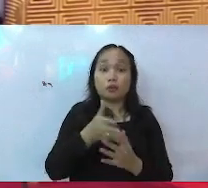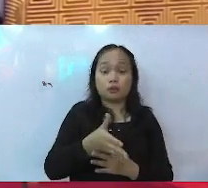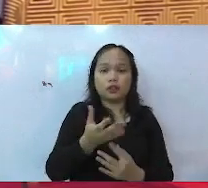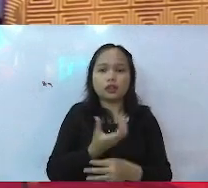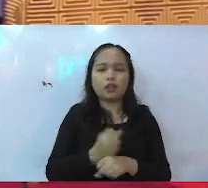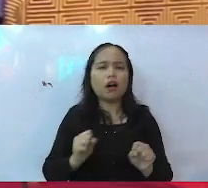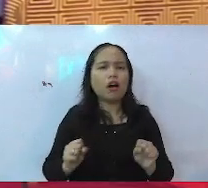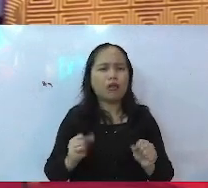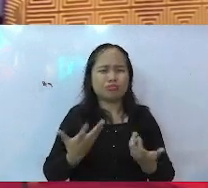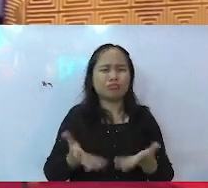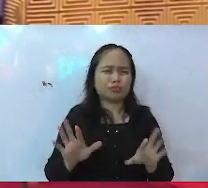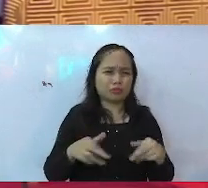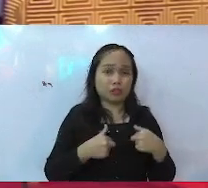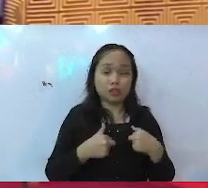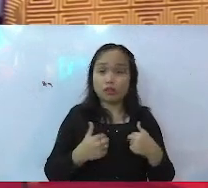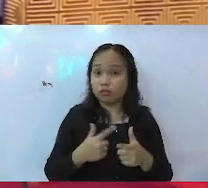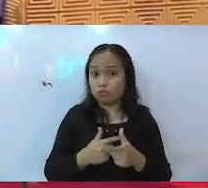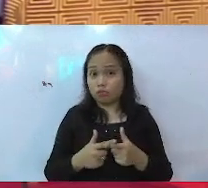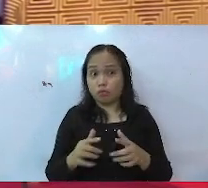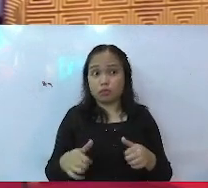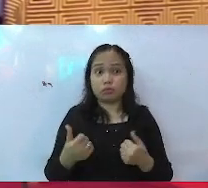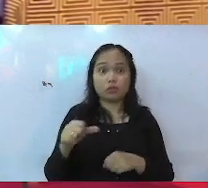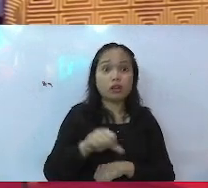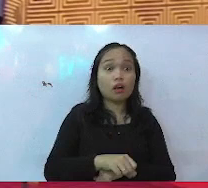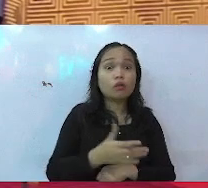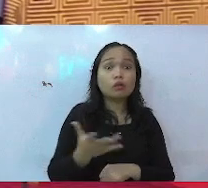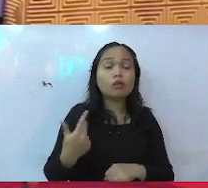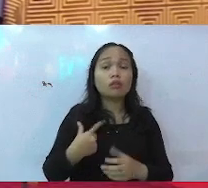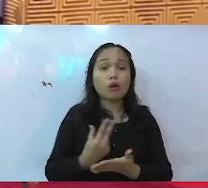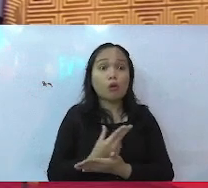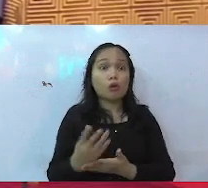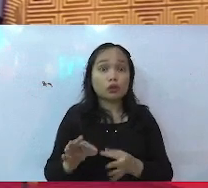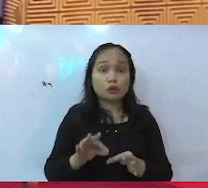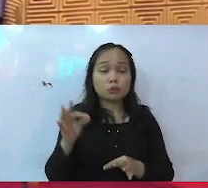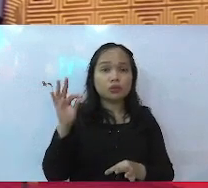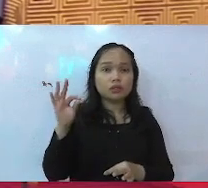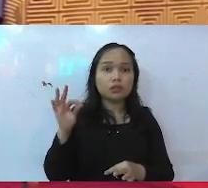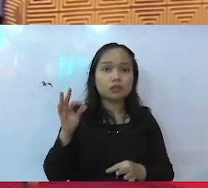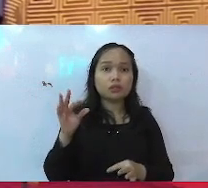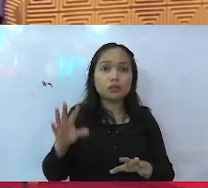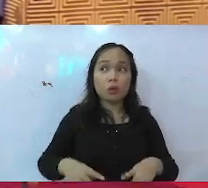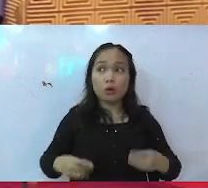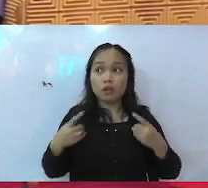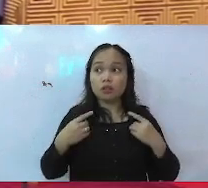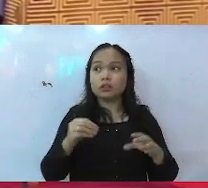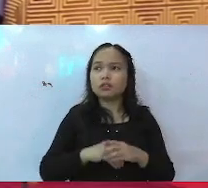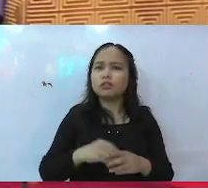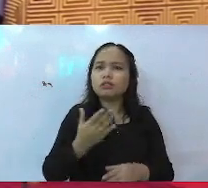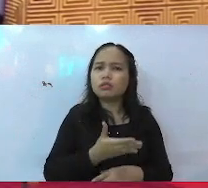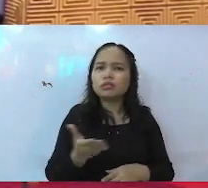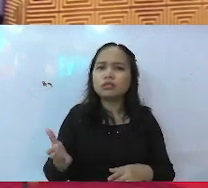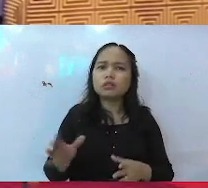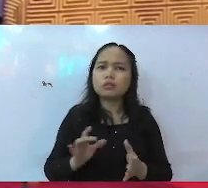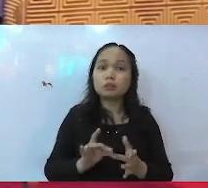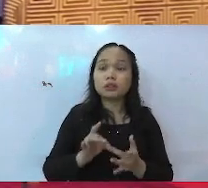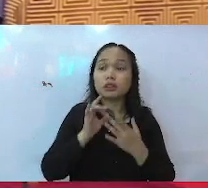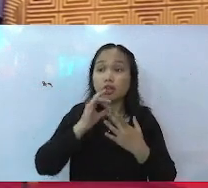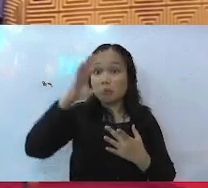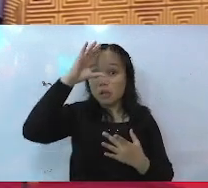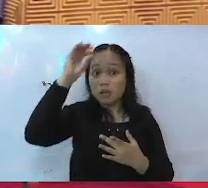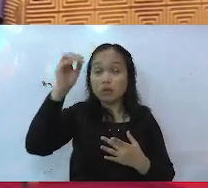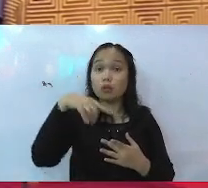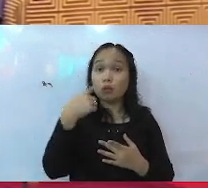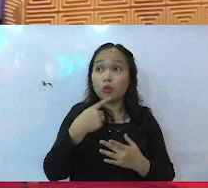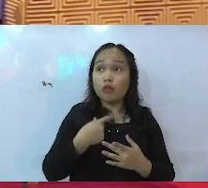matatalo mm you have the Holy Spirit dwelling in you you have the fruit of the spirit lalo na sa mga lalaki sa mga nakapakinig